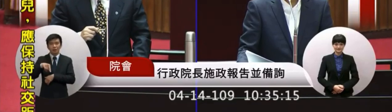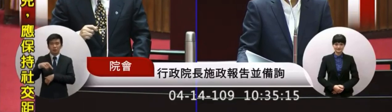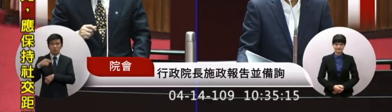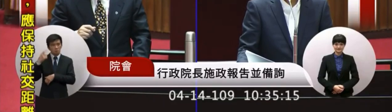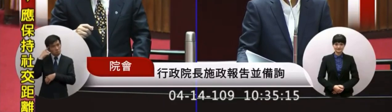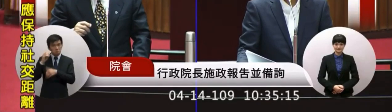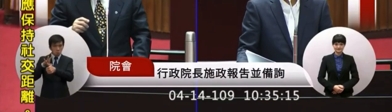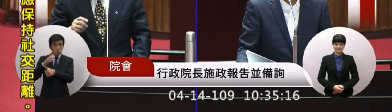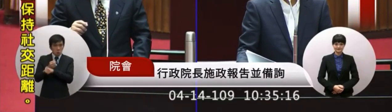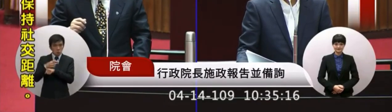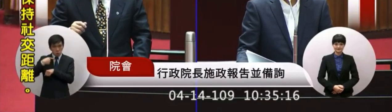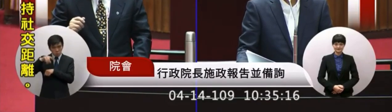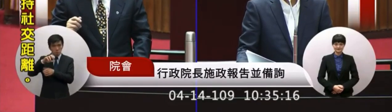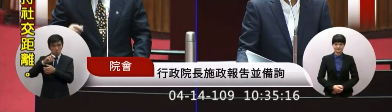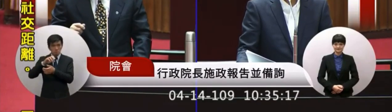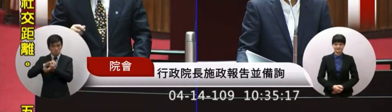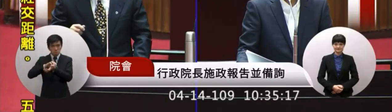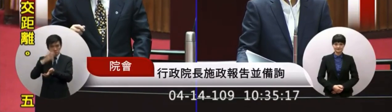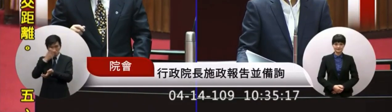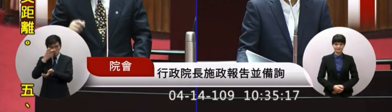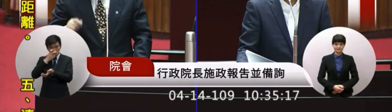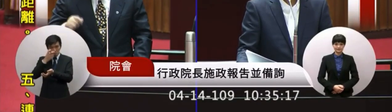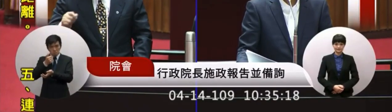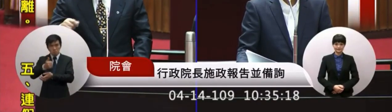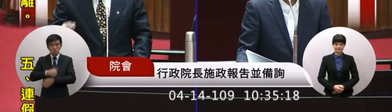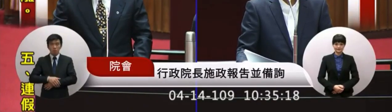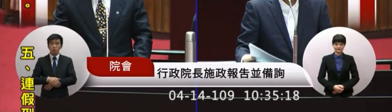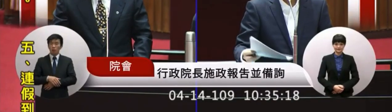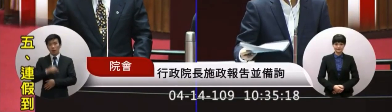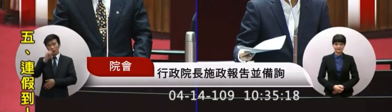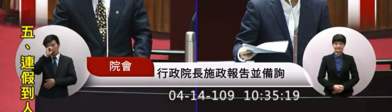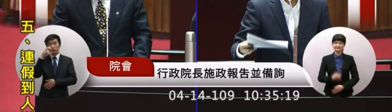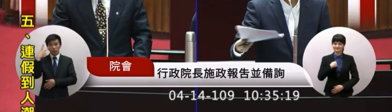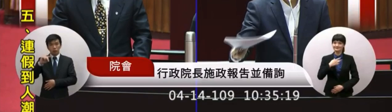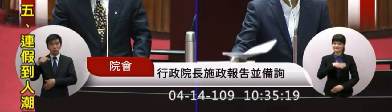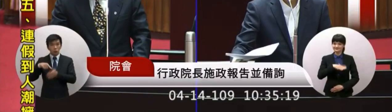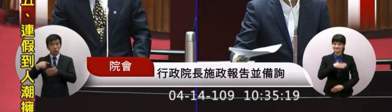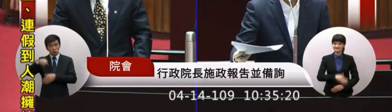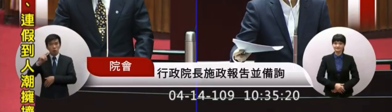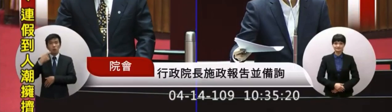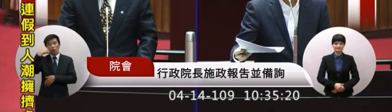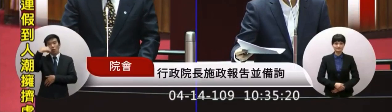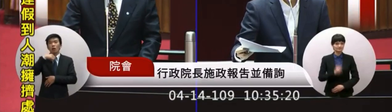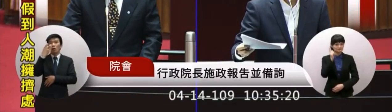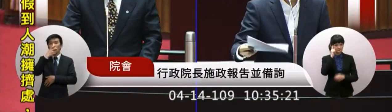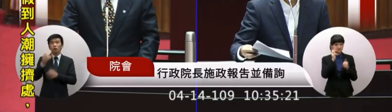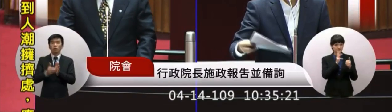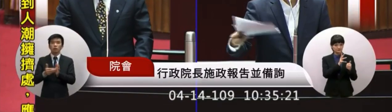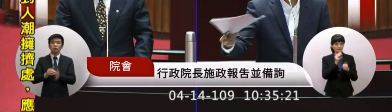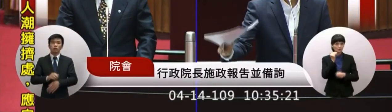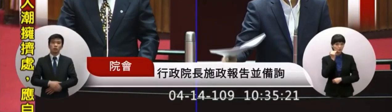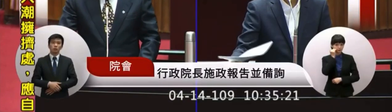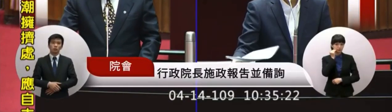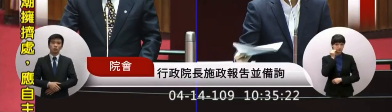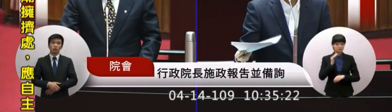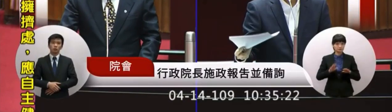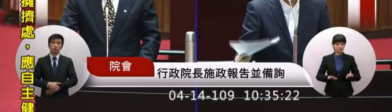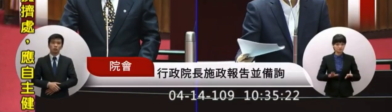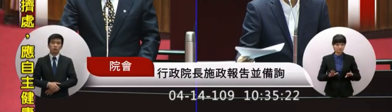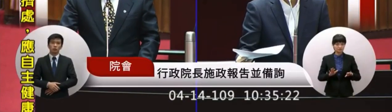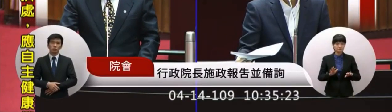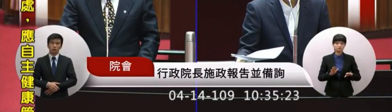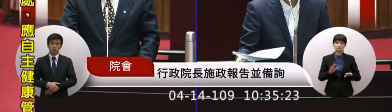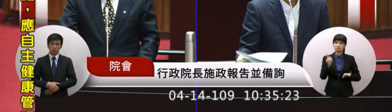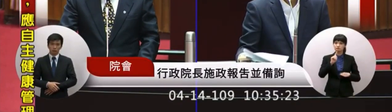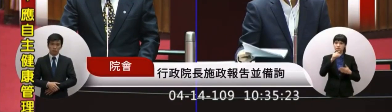看一下。那么医师也很谨慎，就请他说那就做一个裁剪。 我知道。那我现在问的是，如果现在的启动的